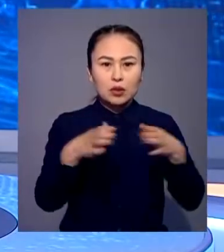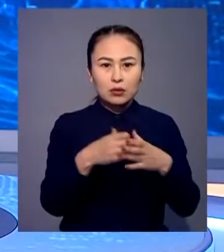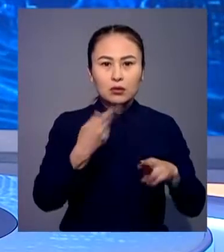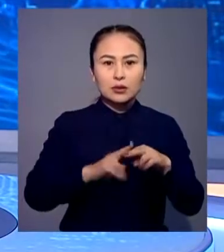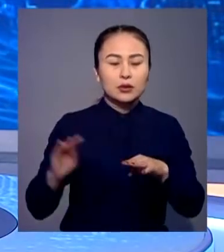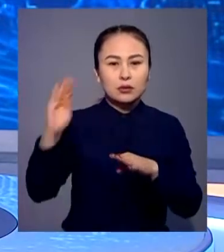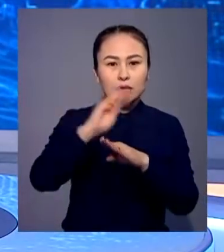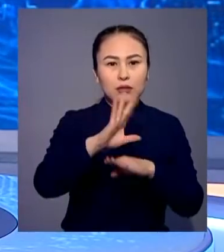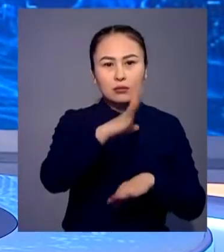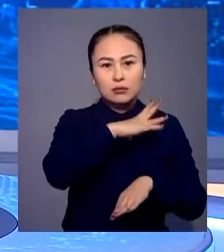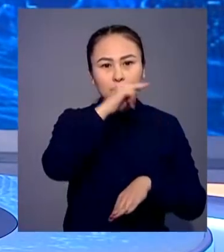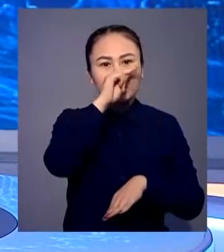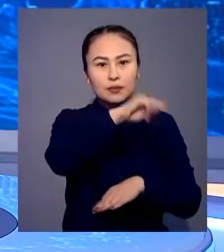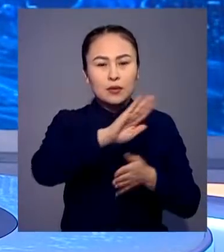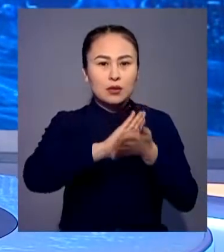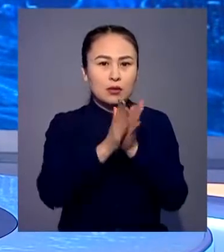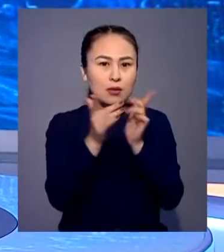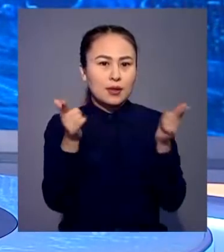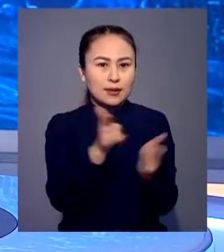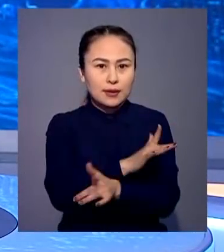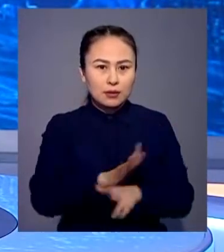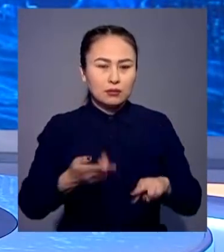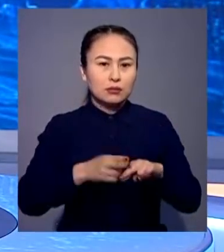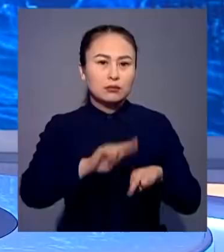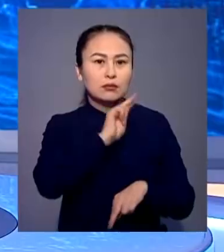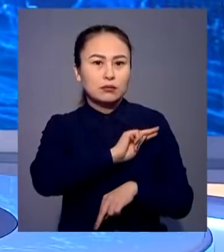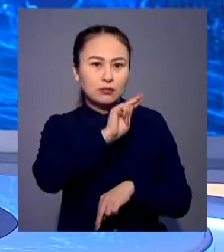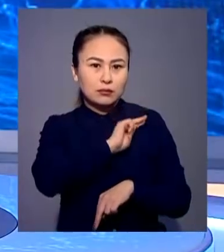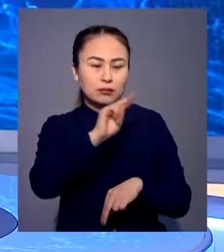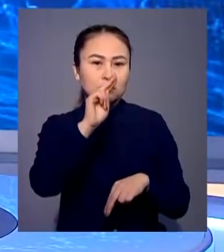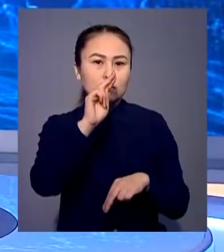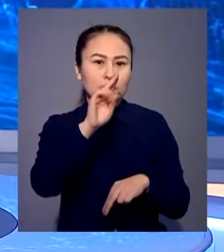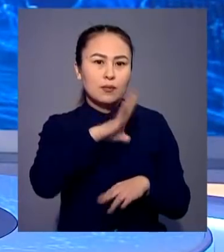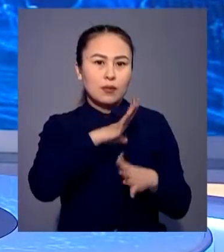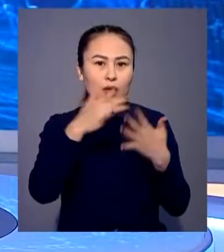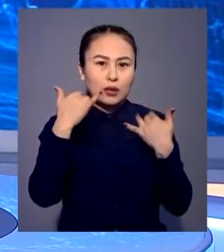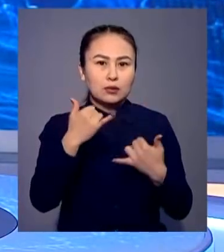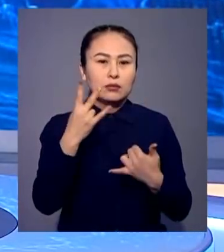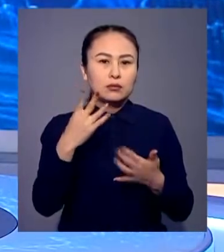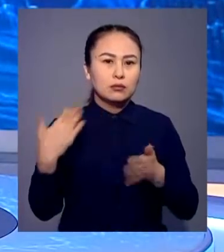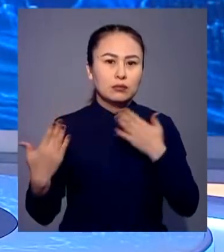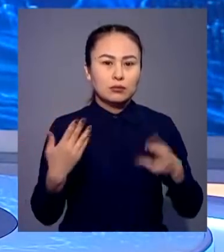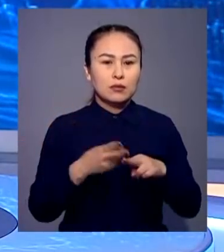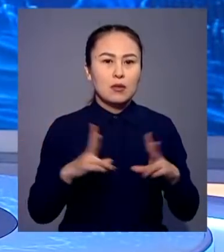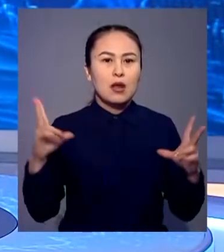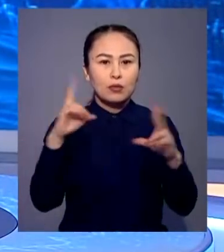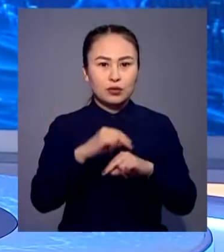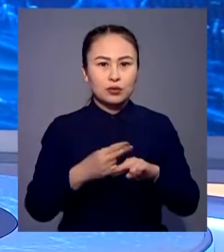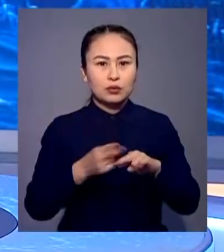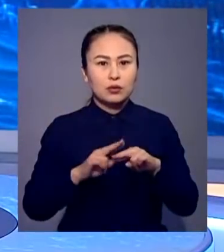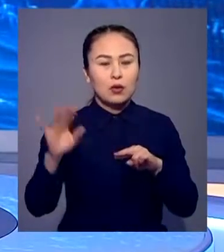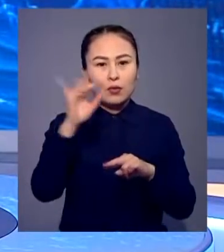келіспей отыр, тіпті тексеру жұмысының негізсіз жүргенін айтады. Бүгін екі тараптың да уәждерін кәсіпкерлер палатасының кеңес мүшелері